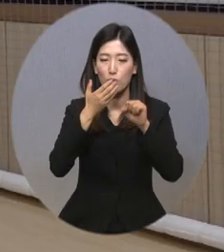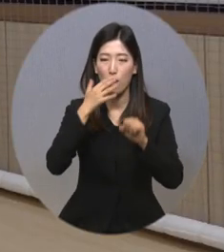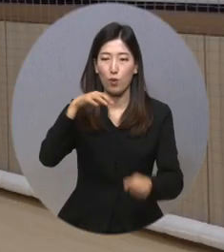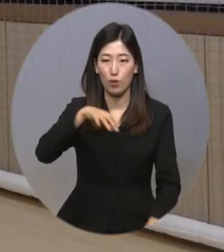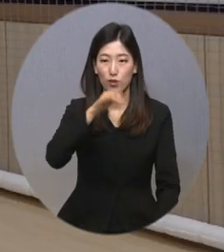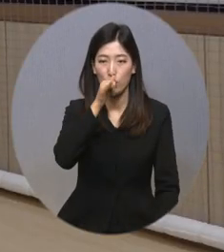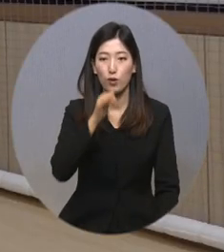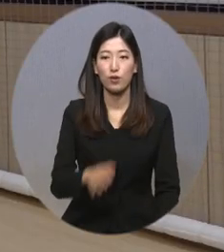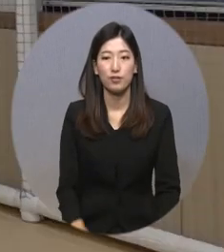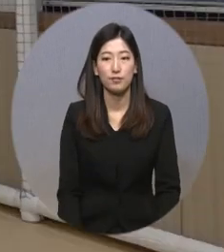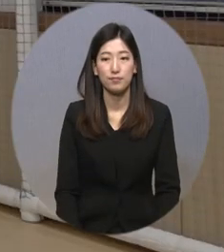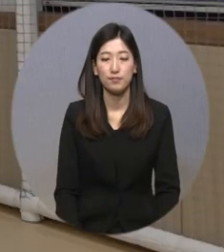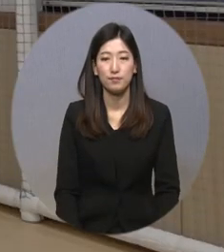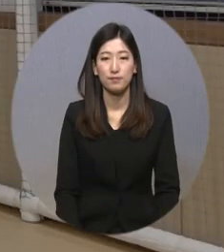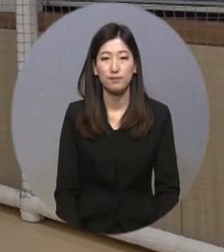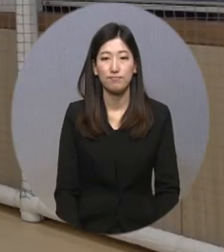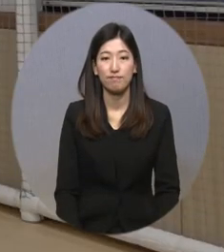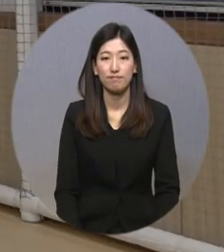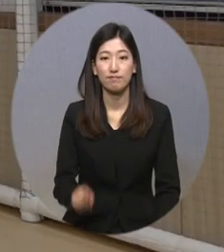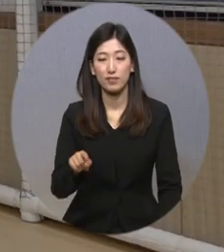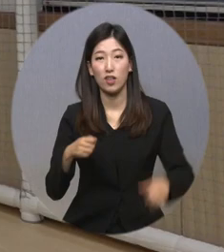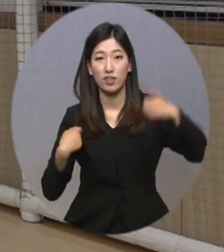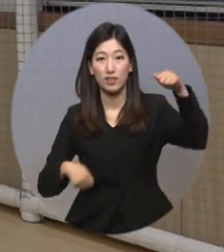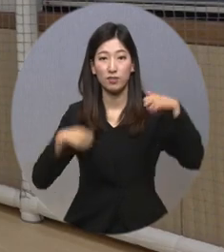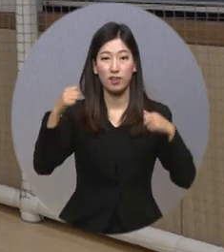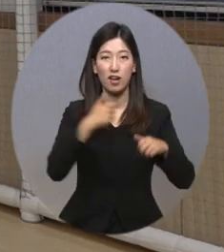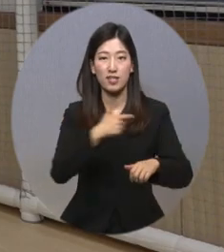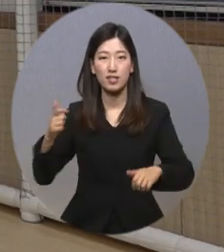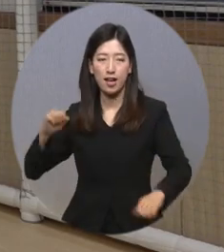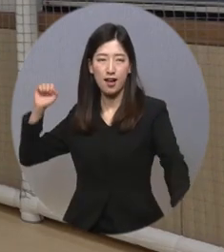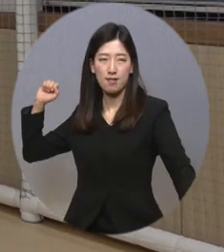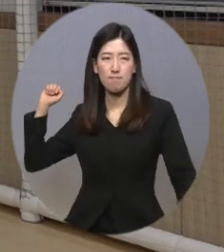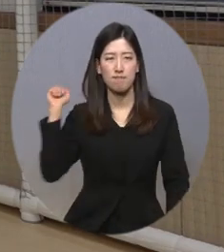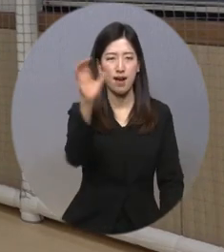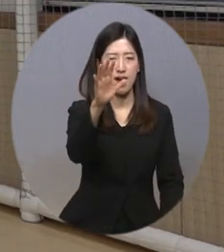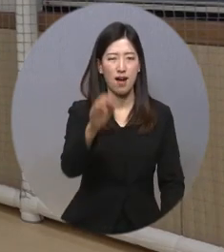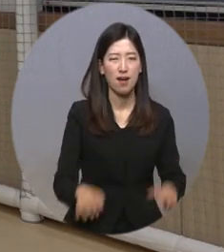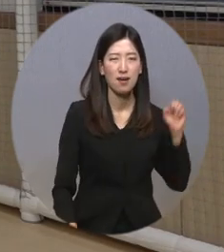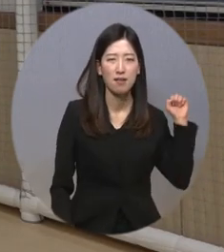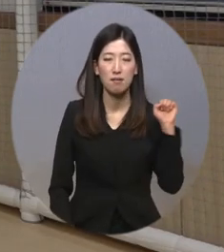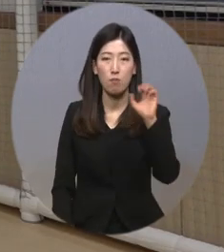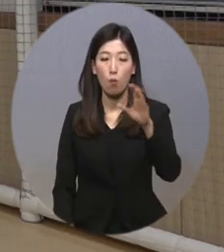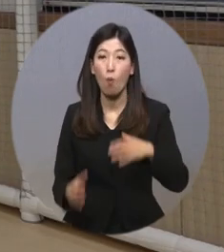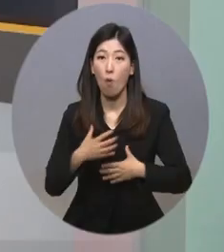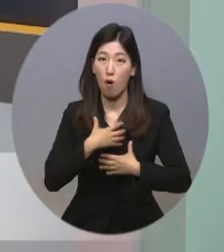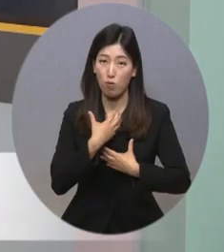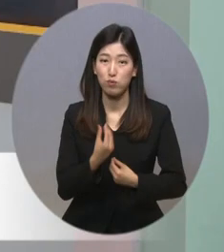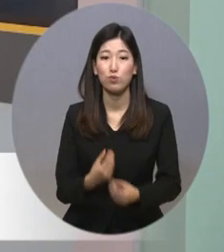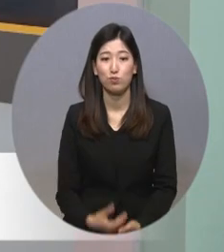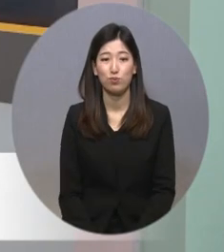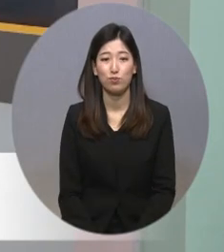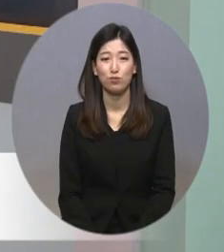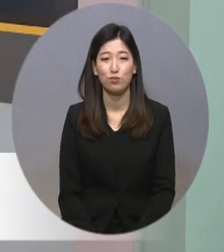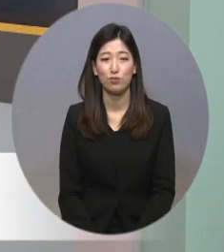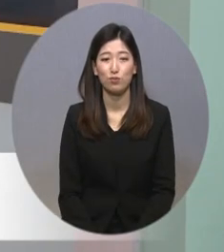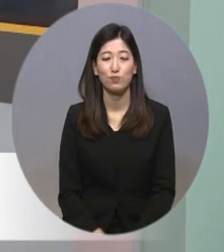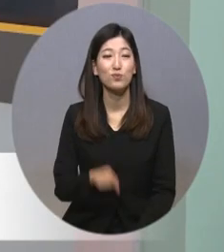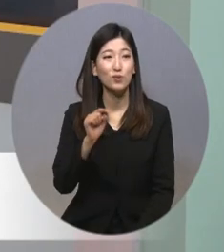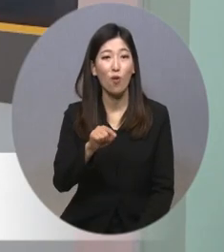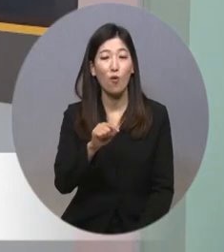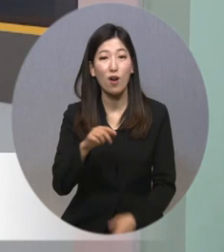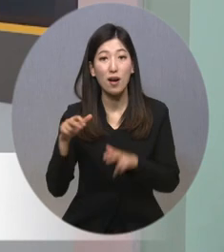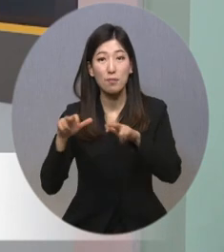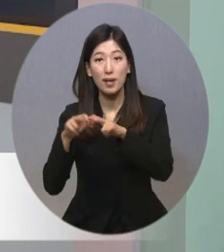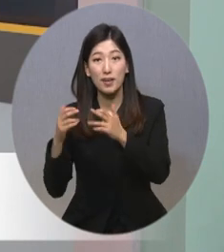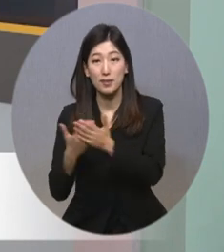옮겨봅니다. 이곳에서는 신체 활동을 아주 크게 그리고 안전하게 할 수 있습니다. 여기를 이용하면서